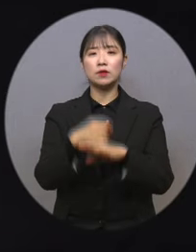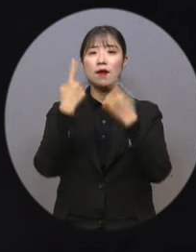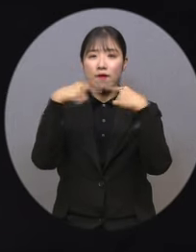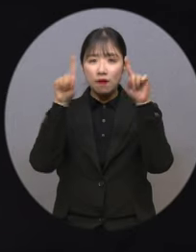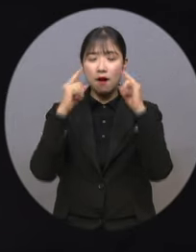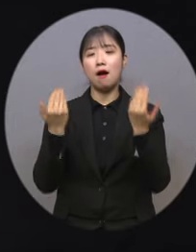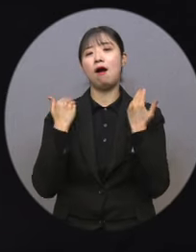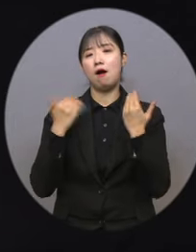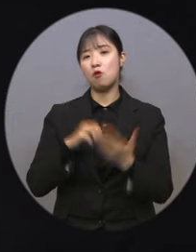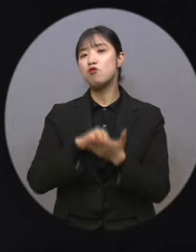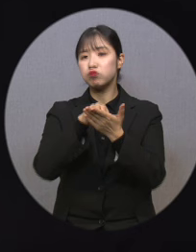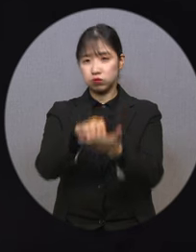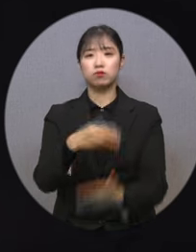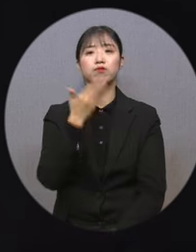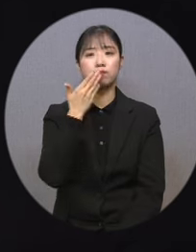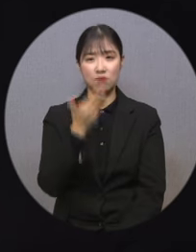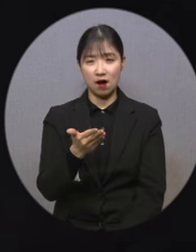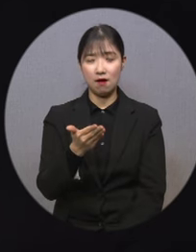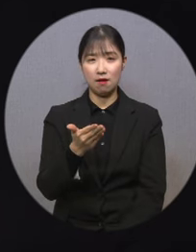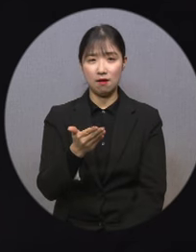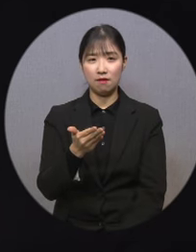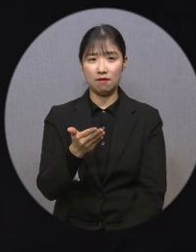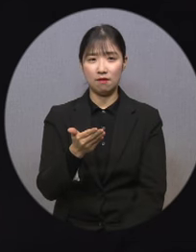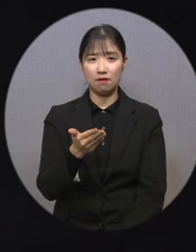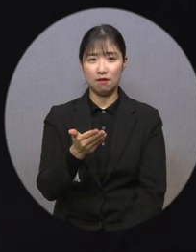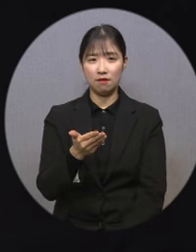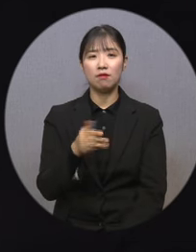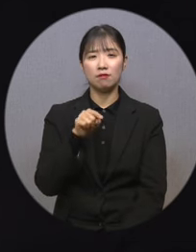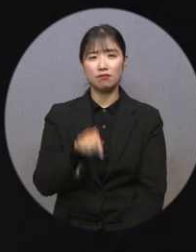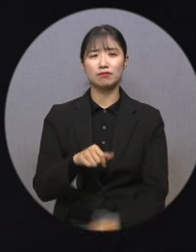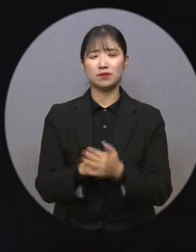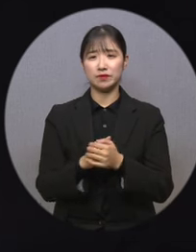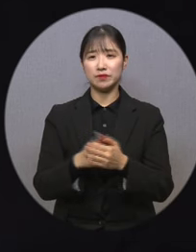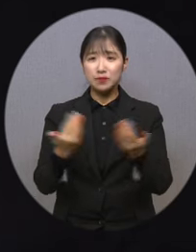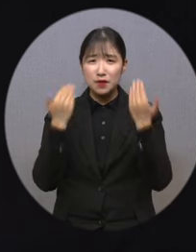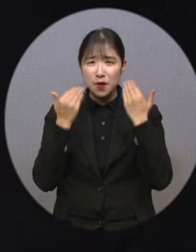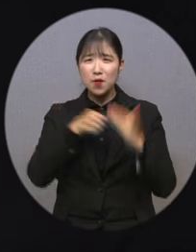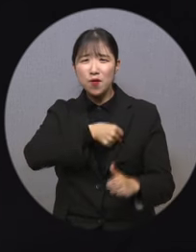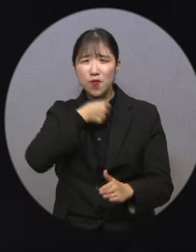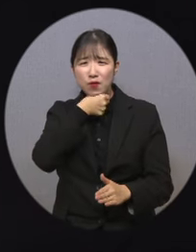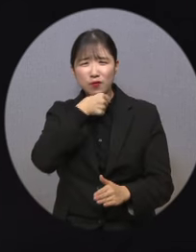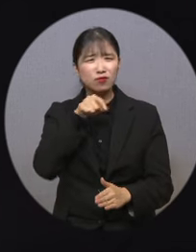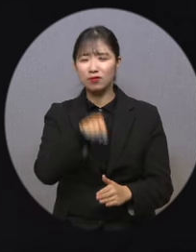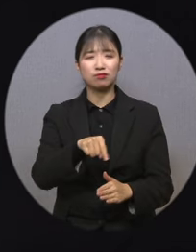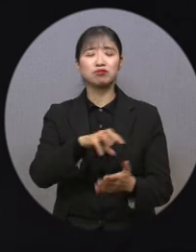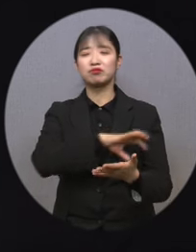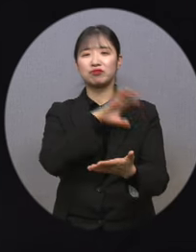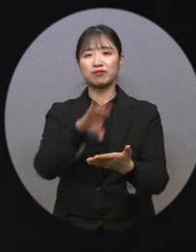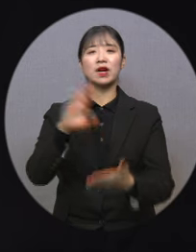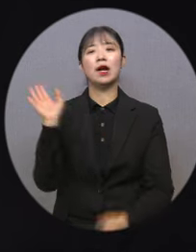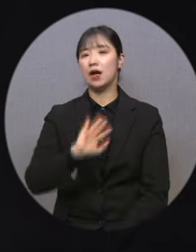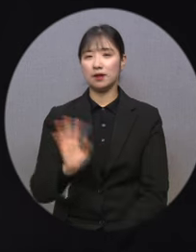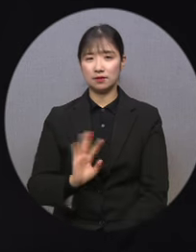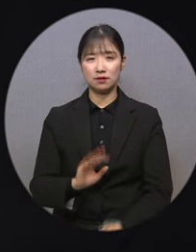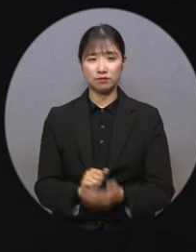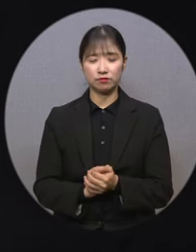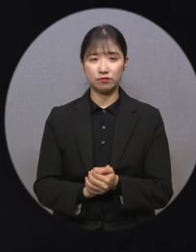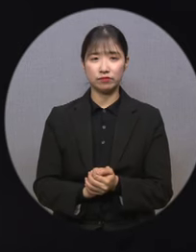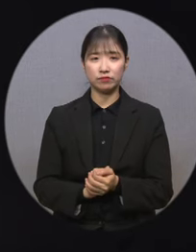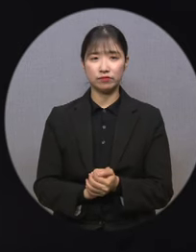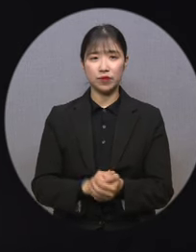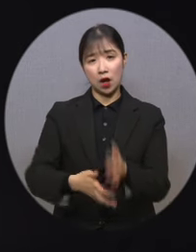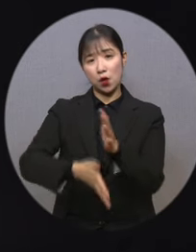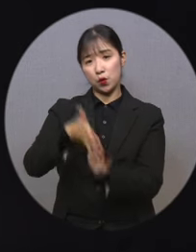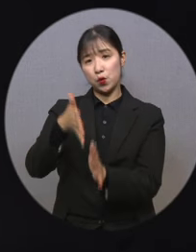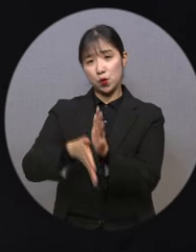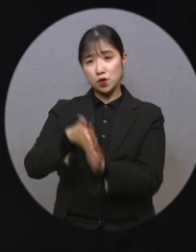대학 입학이 결정돼요. 내신도 이제 적용하지 않습니다. 아니